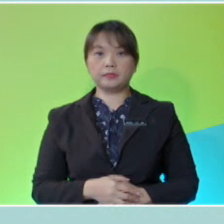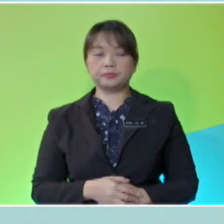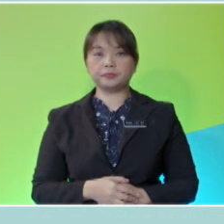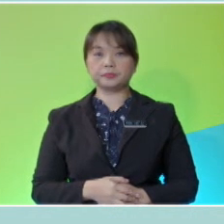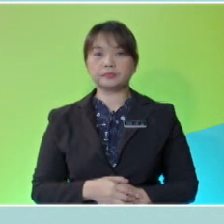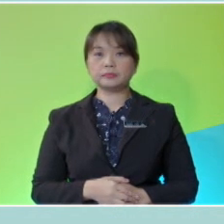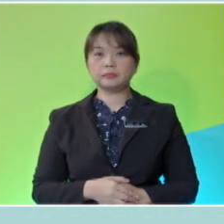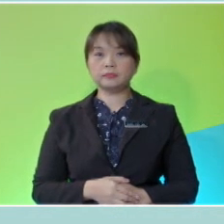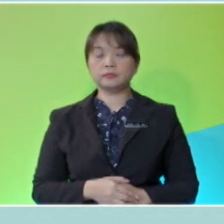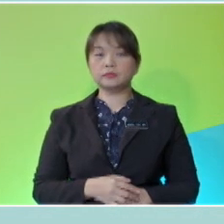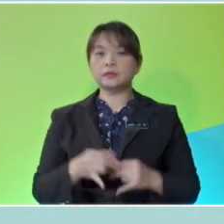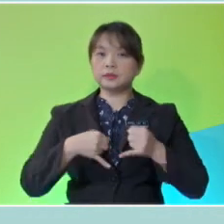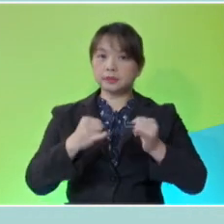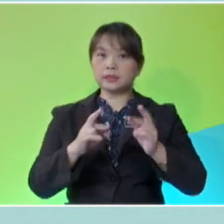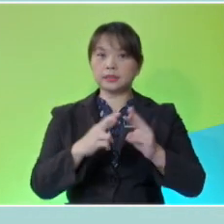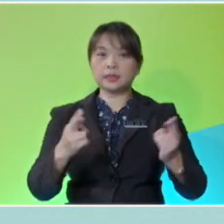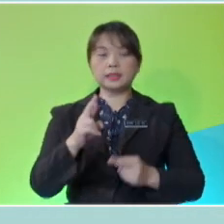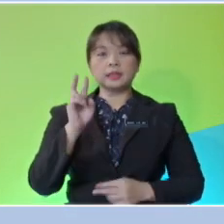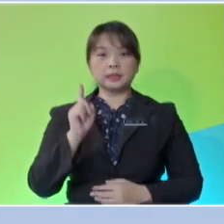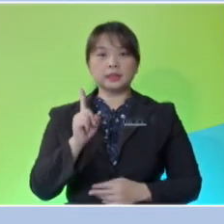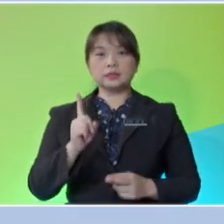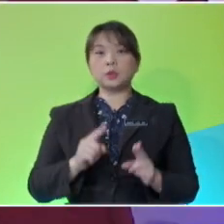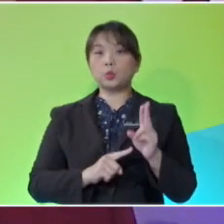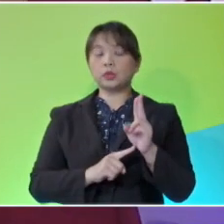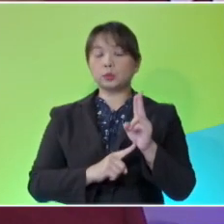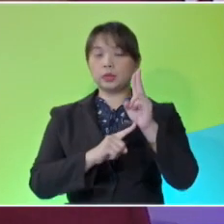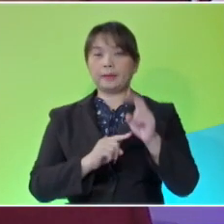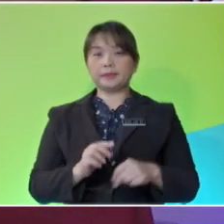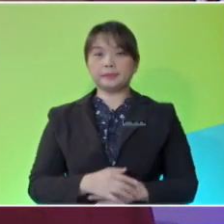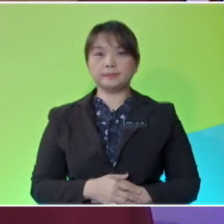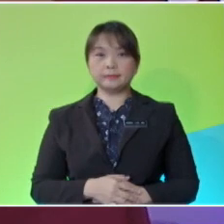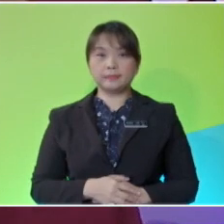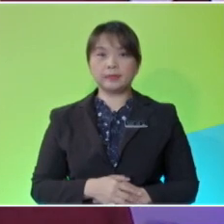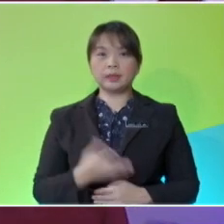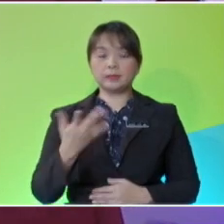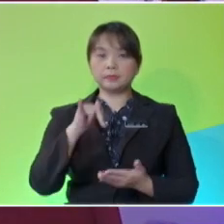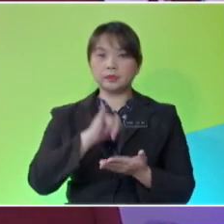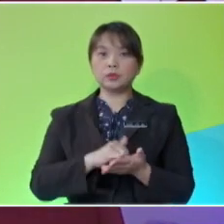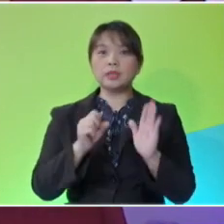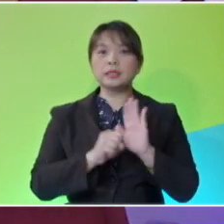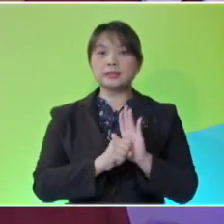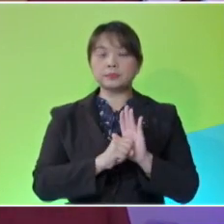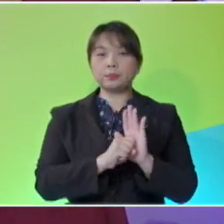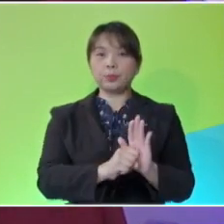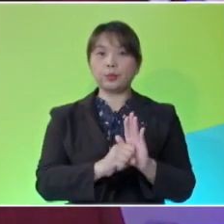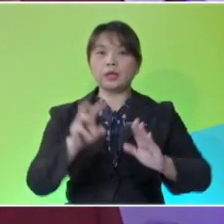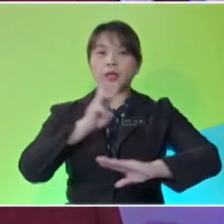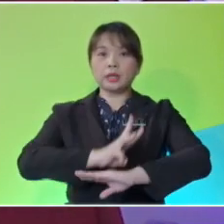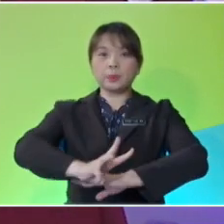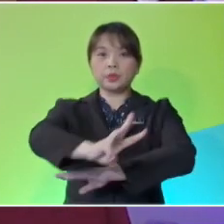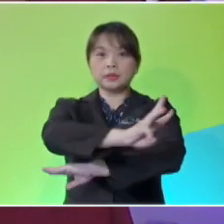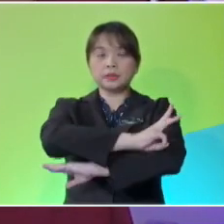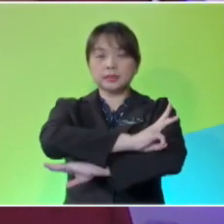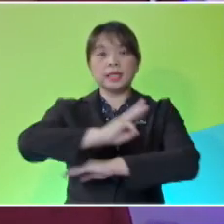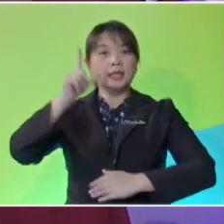ini Jalan Raya tunggal maksudnya jalan raya utama oke oke yang seterusnya adalah simbol kawasan oke